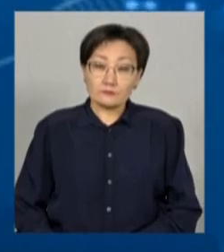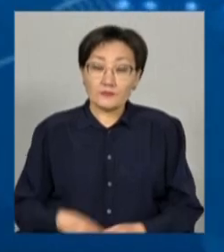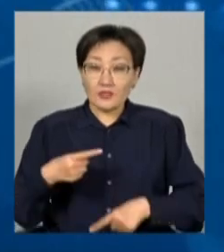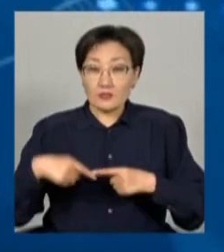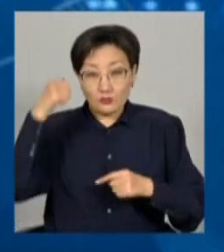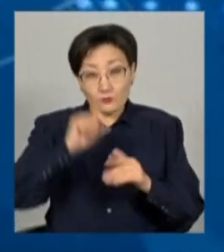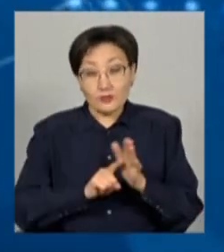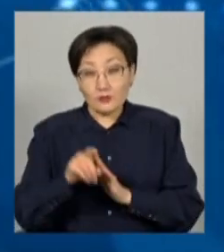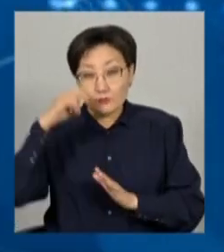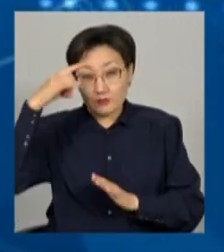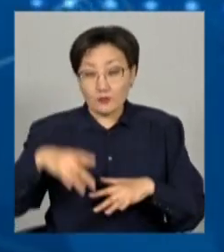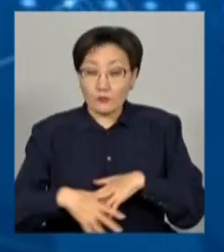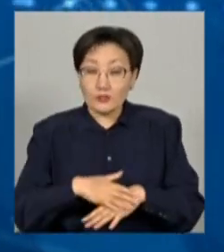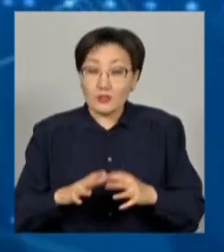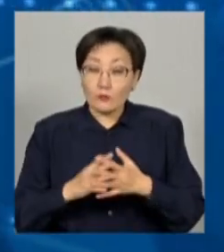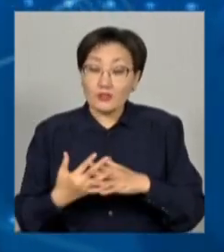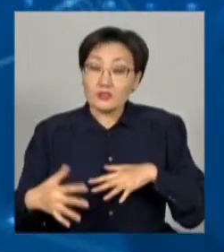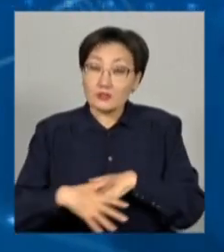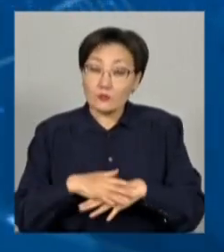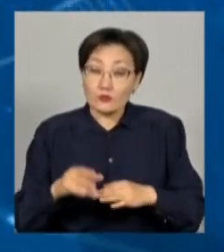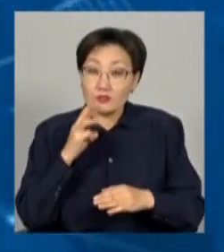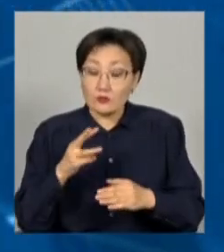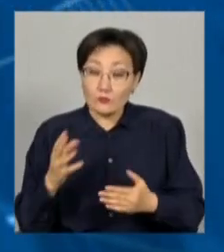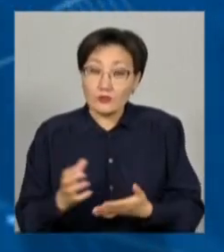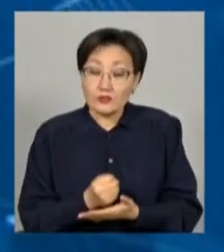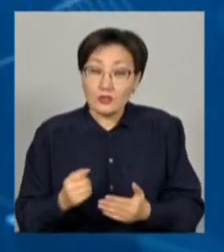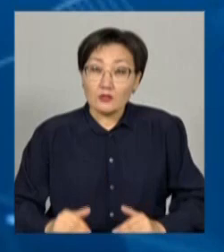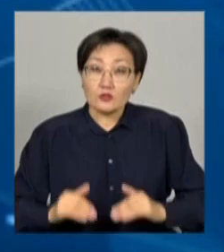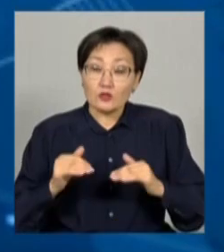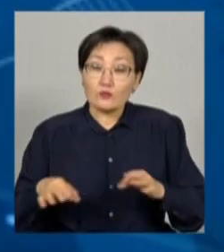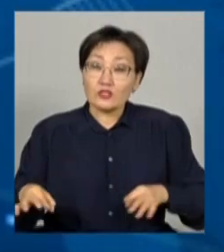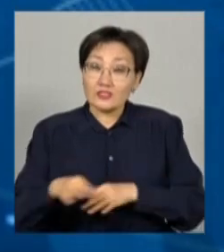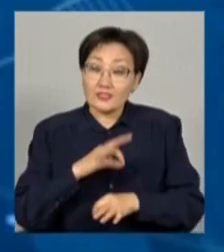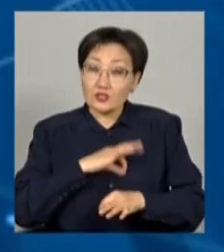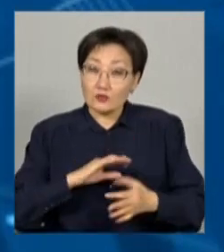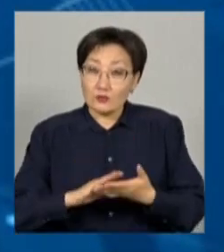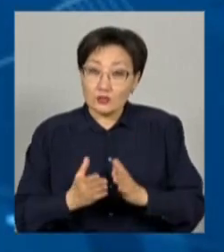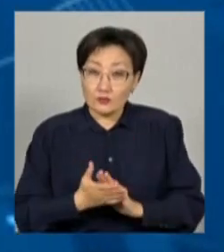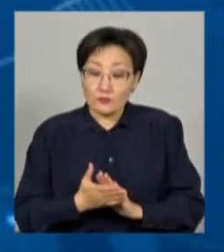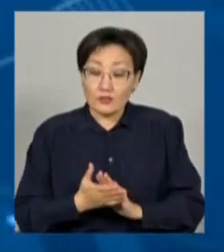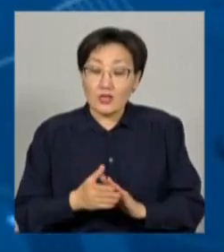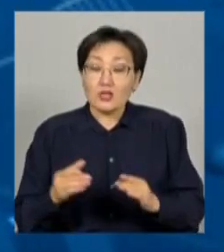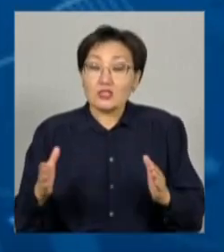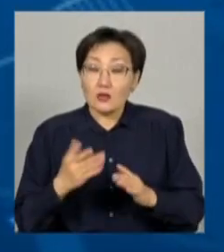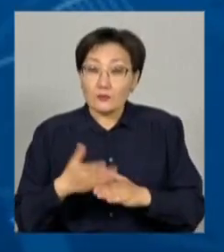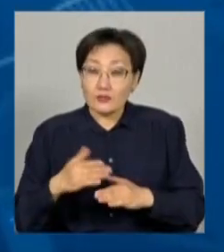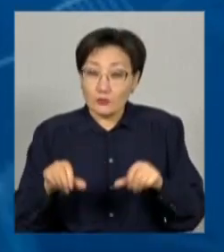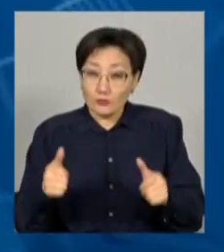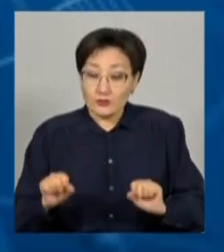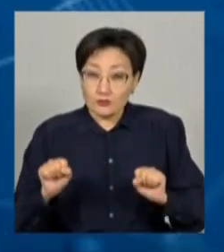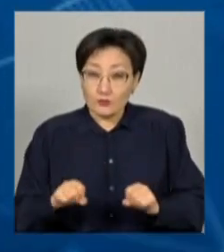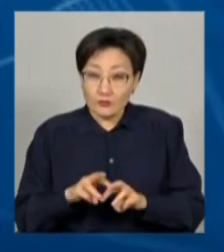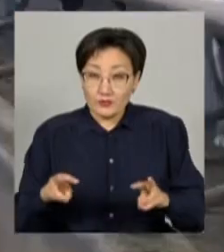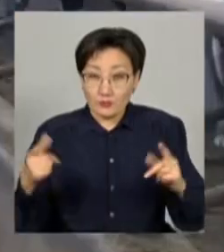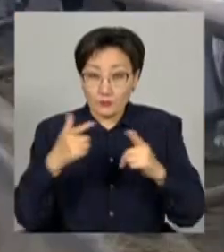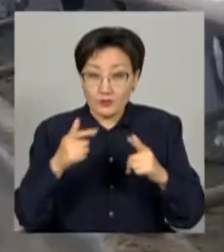Келесі жылдан бастап қазақстандықтар ауыл халқының табысын арттыру жобасы бойынша тиімді шарттармен шағын несие ала алады. Министрліктің